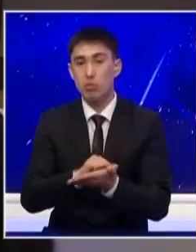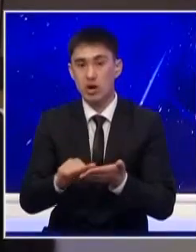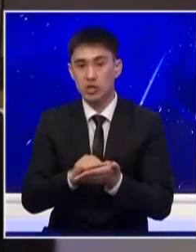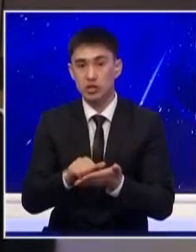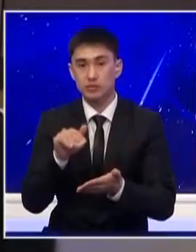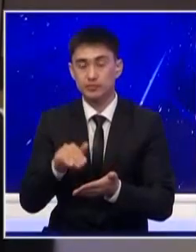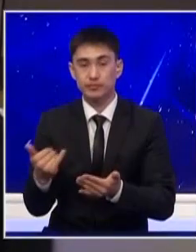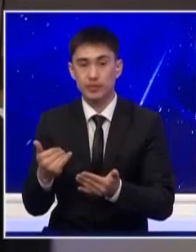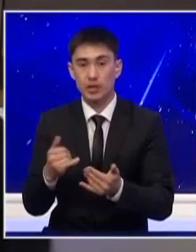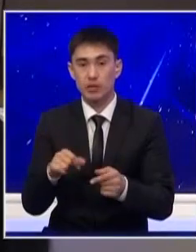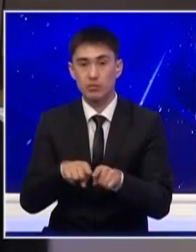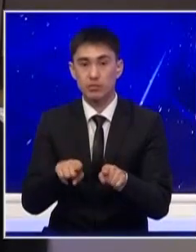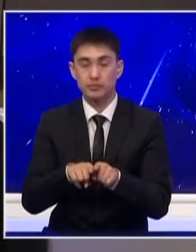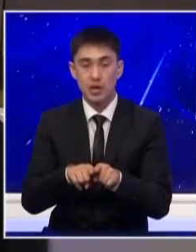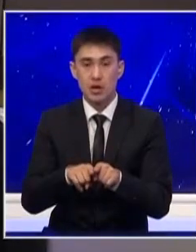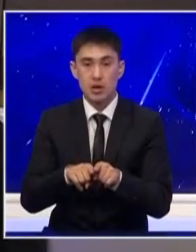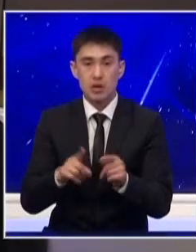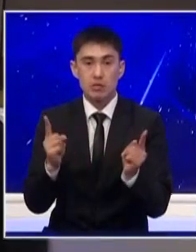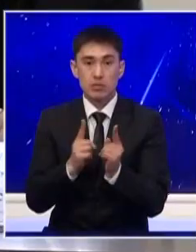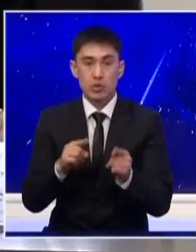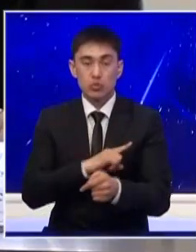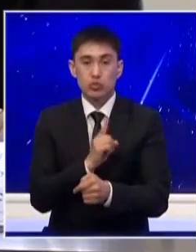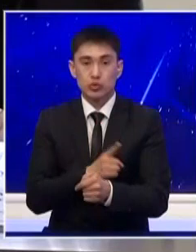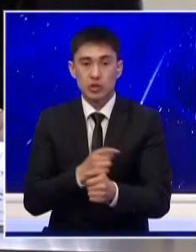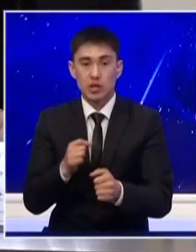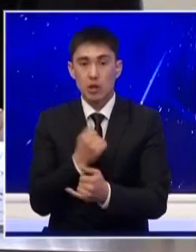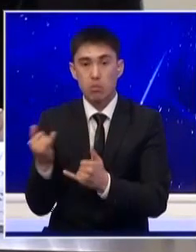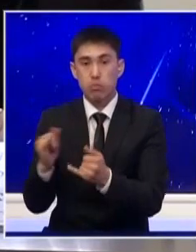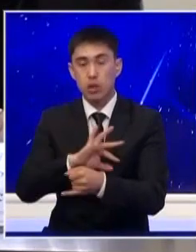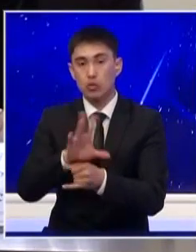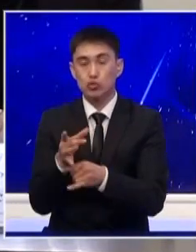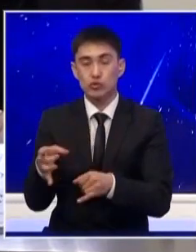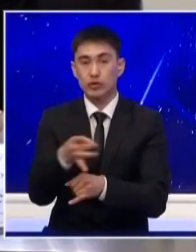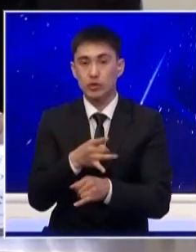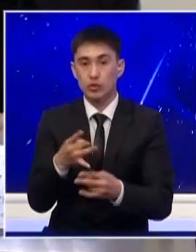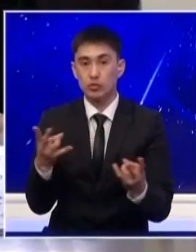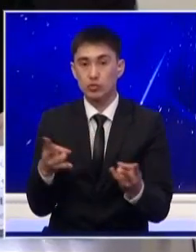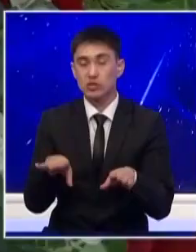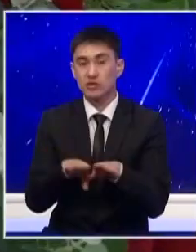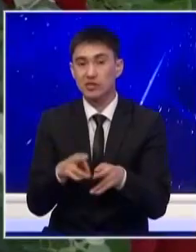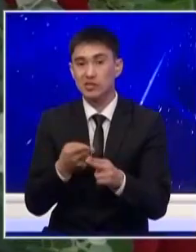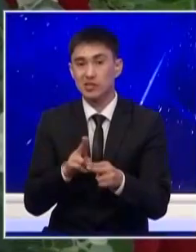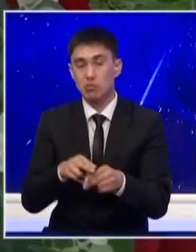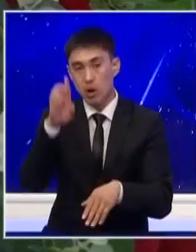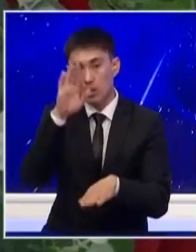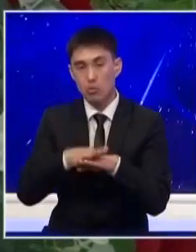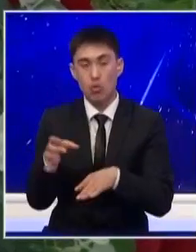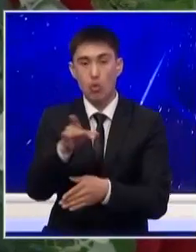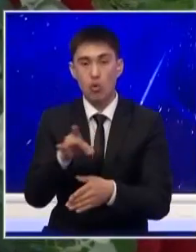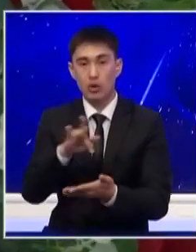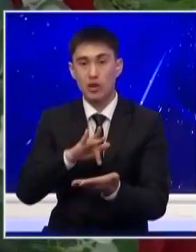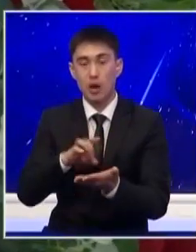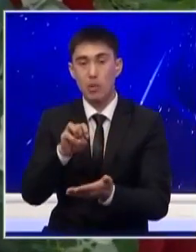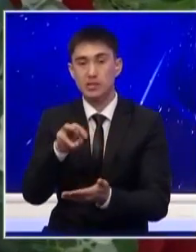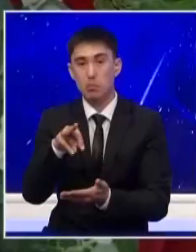того, на совещании было отмечено, что необходимо приложить усилия для благоустройства региона. В соответствии с этим аким города Асет